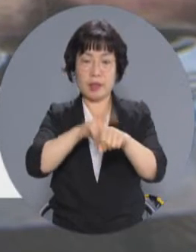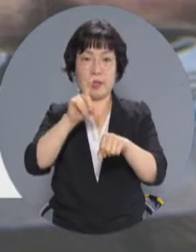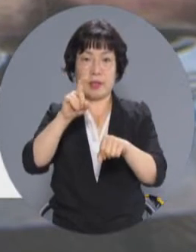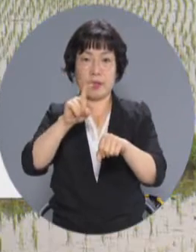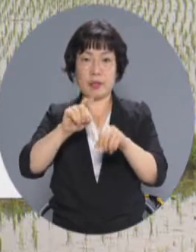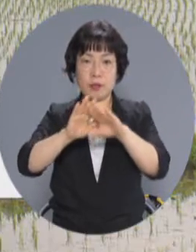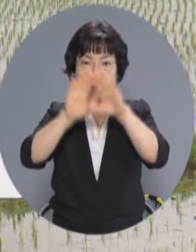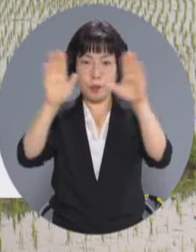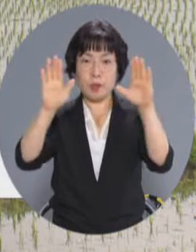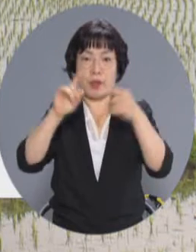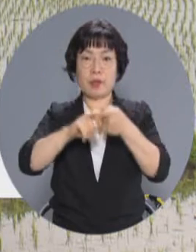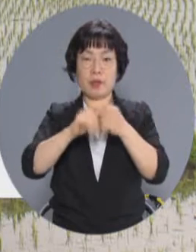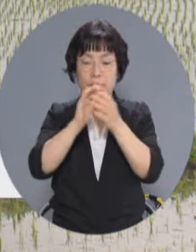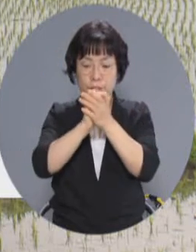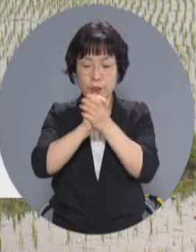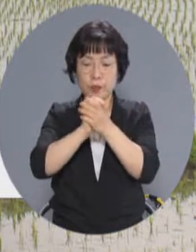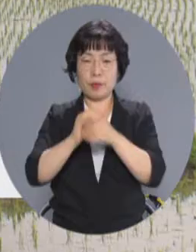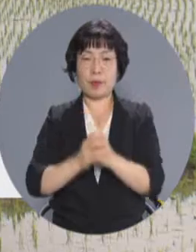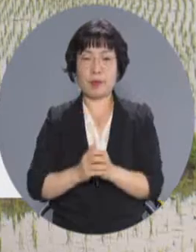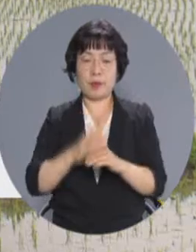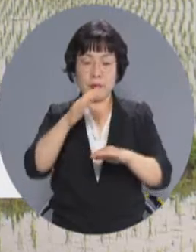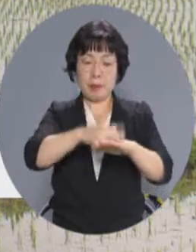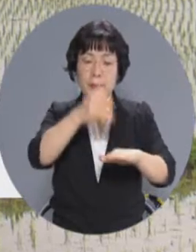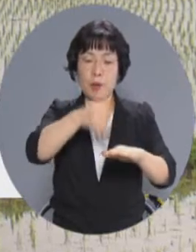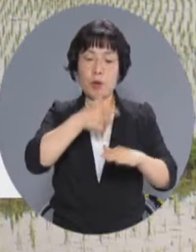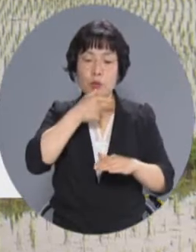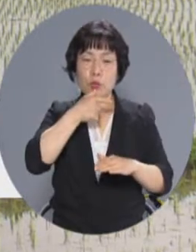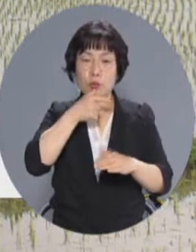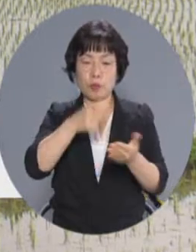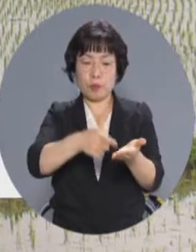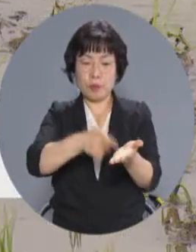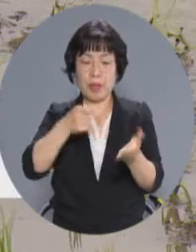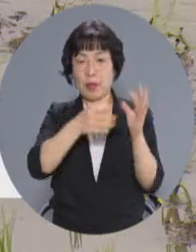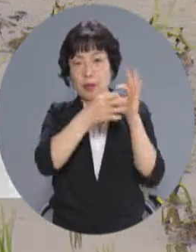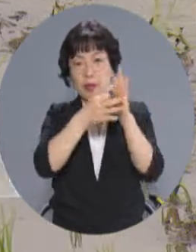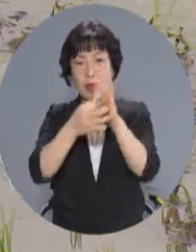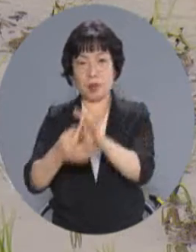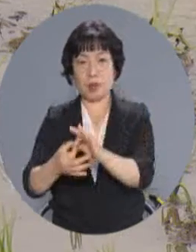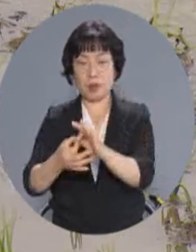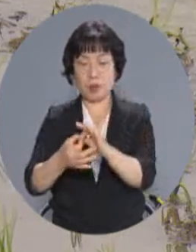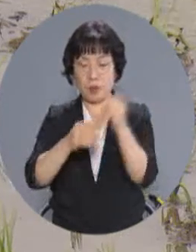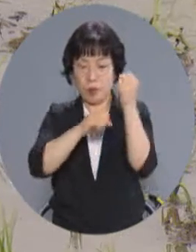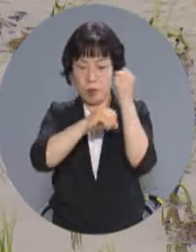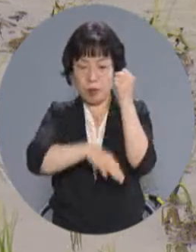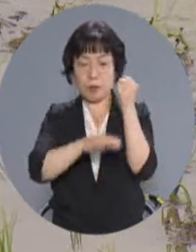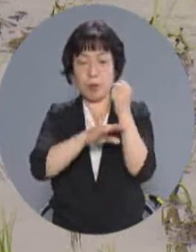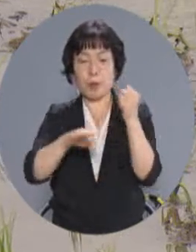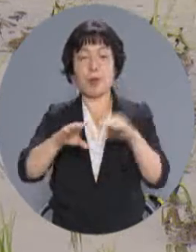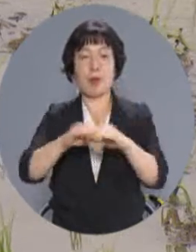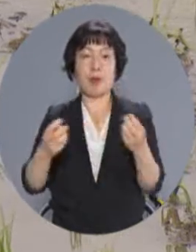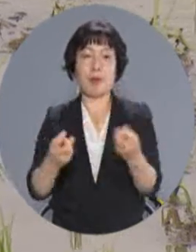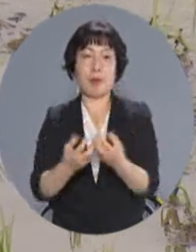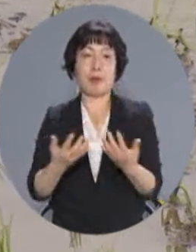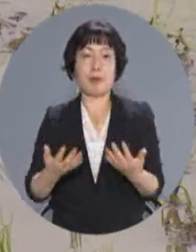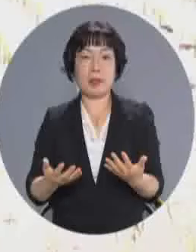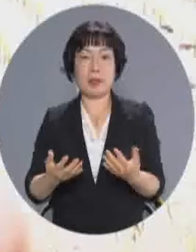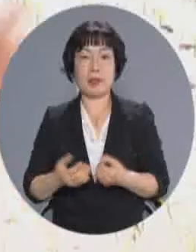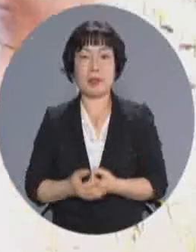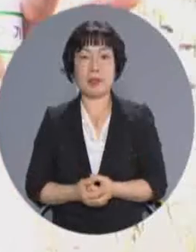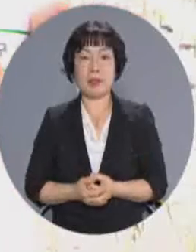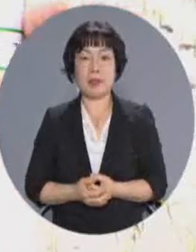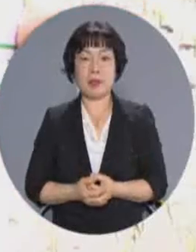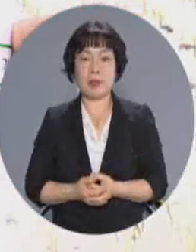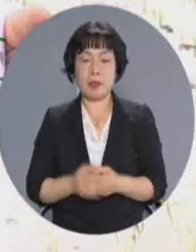지냈습니다. 수년째 영농철 물부족 문제를 하소연했지만 근본적 해결책이 나오지 않았기 때문입니다.